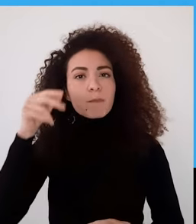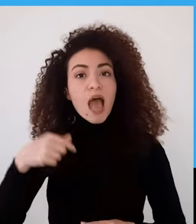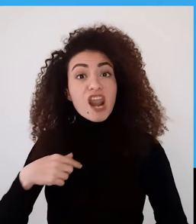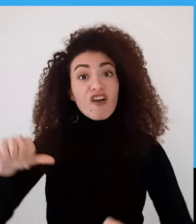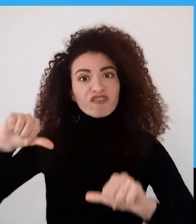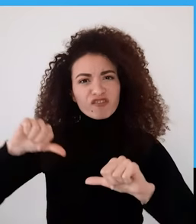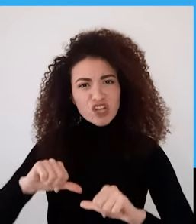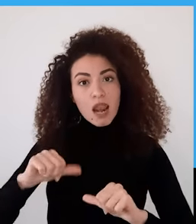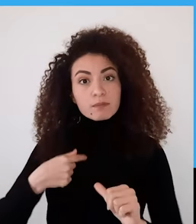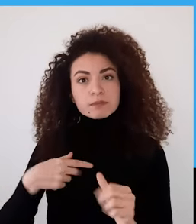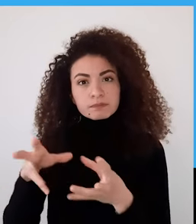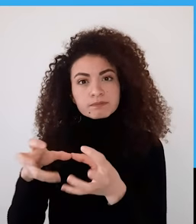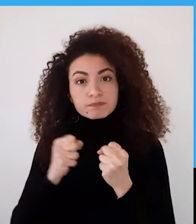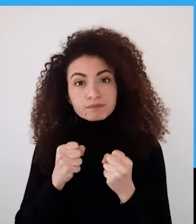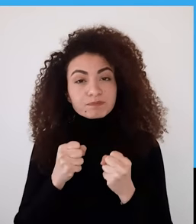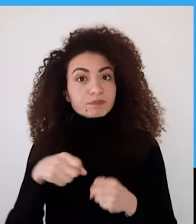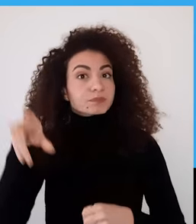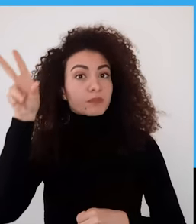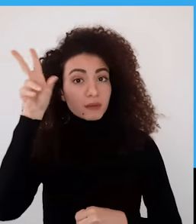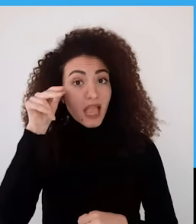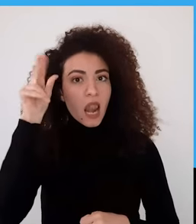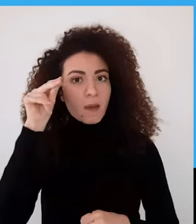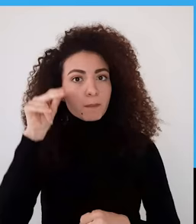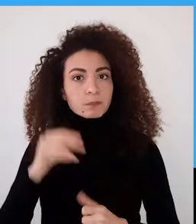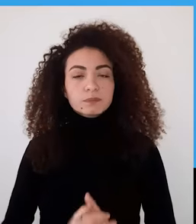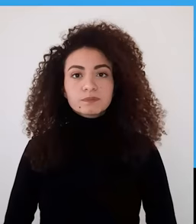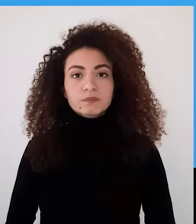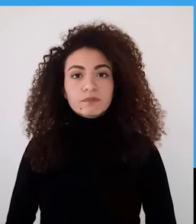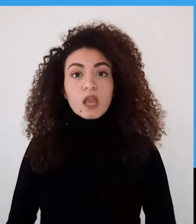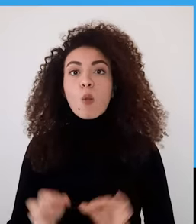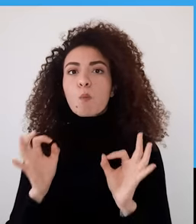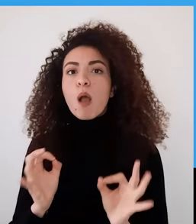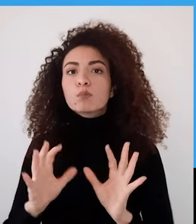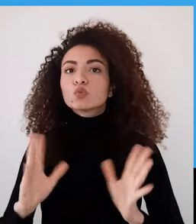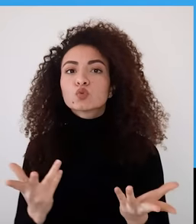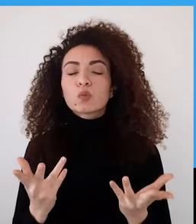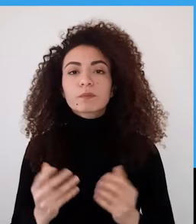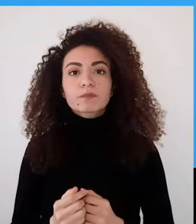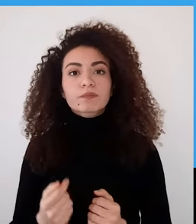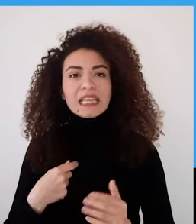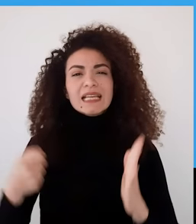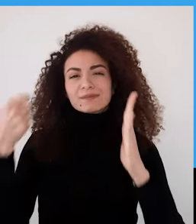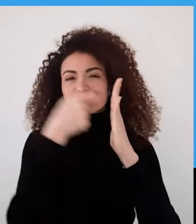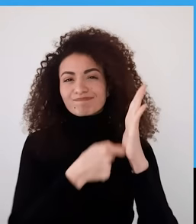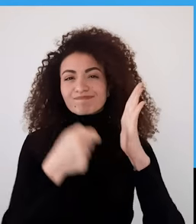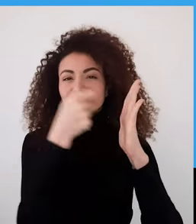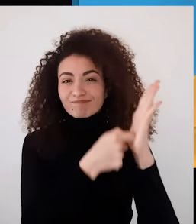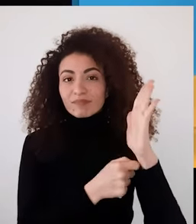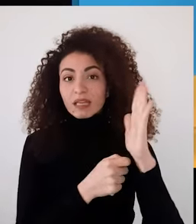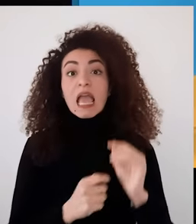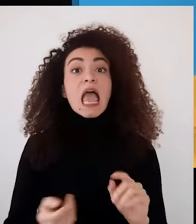على تقبل الفشل كفرصة للتعلم وإعادة النظر. فالنجاح يكمن بتطبيق المعادلة